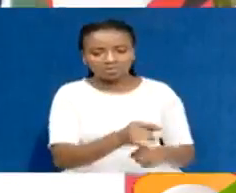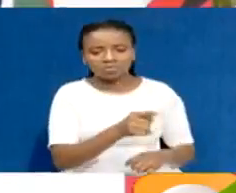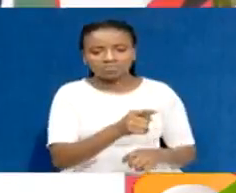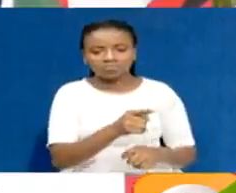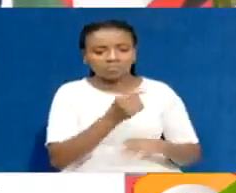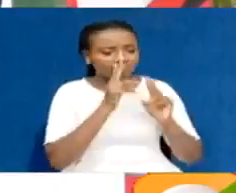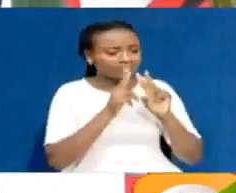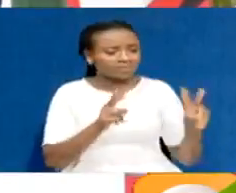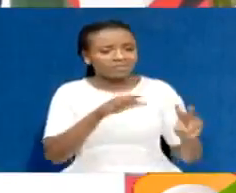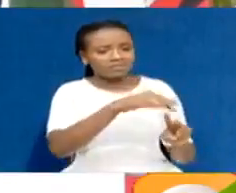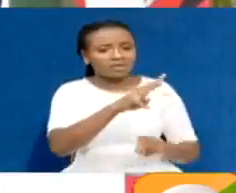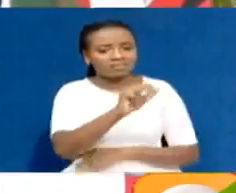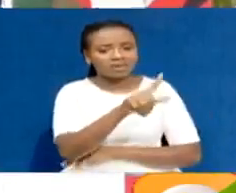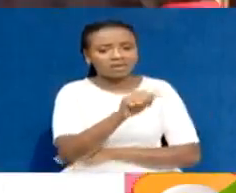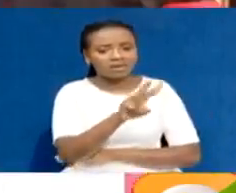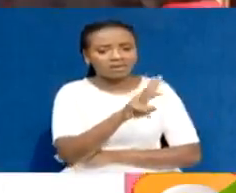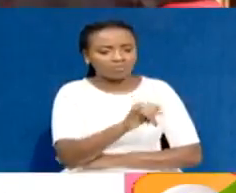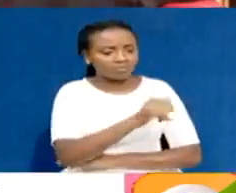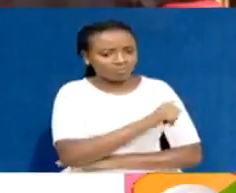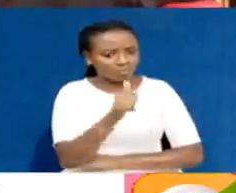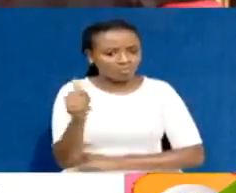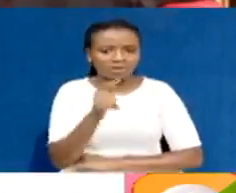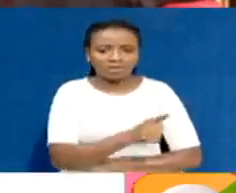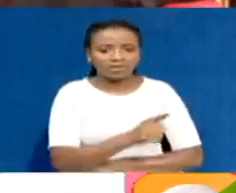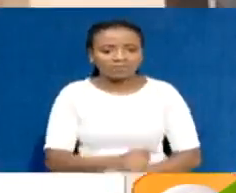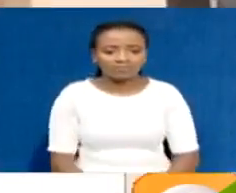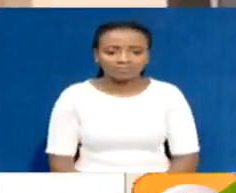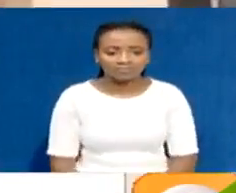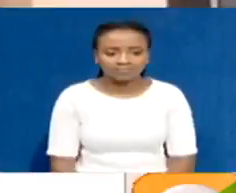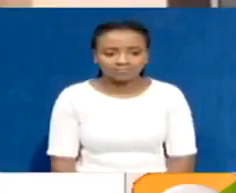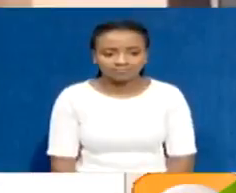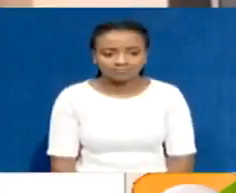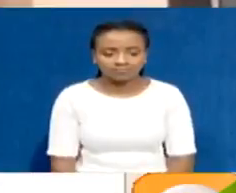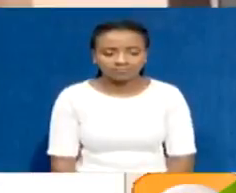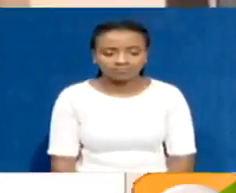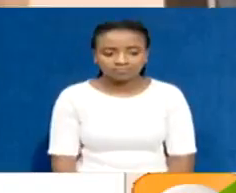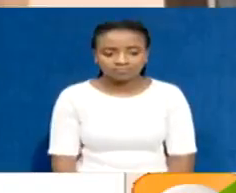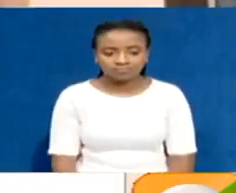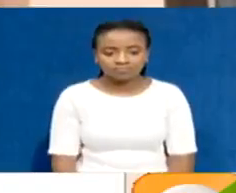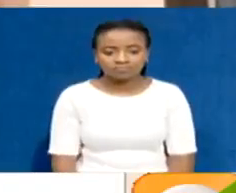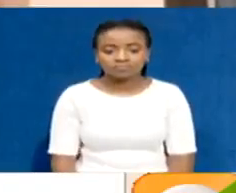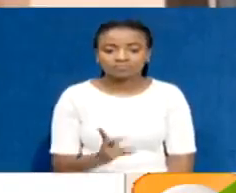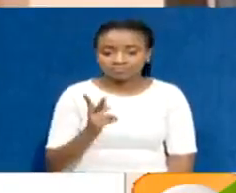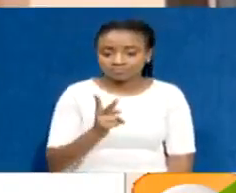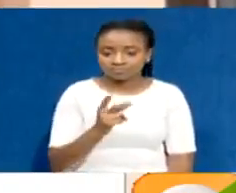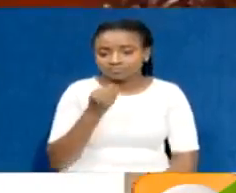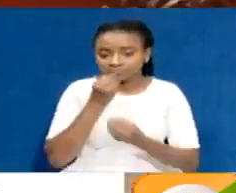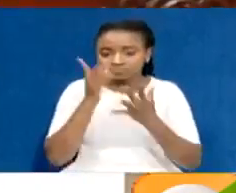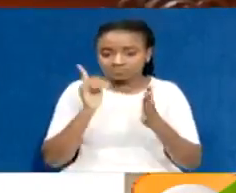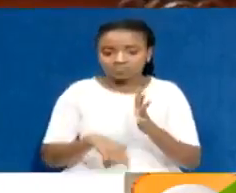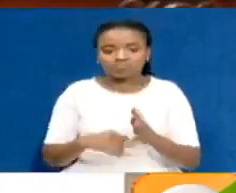Msumbiji kama mwenyekiti wa muungano wa maendeleo ya mataifa ya Afrika Kusini. Marais hao wawili wakitoa wito kwa mawaziri